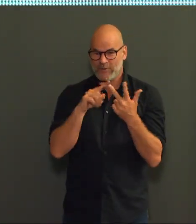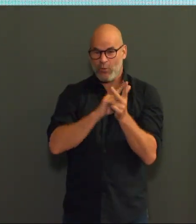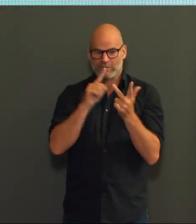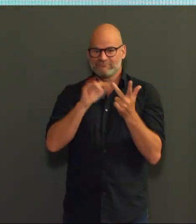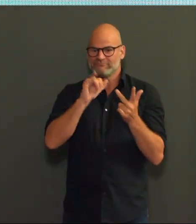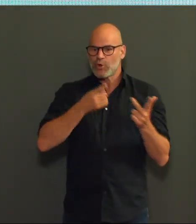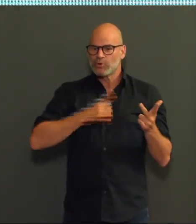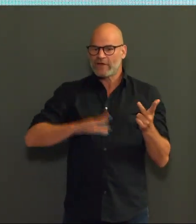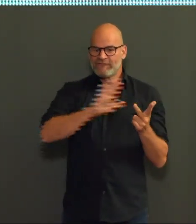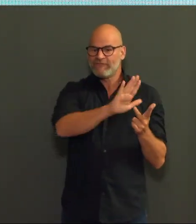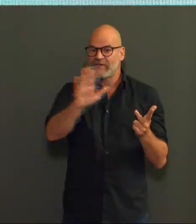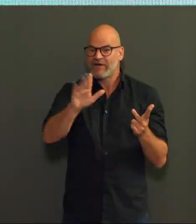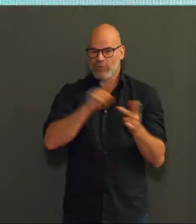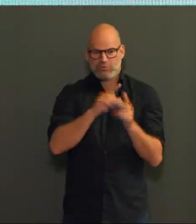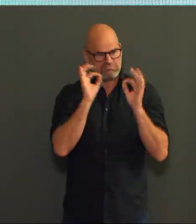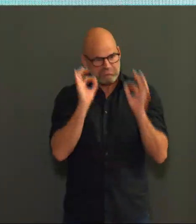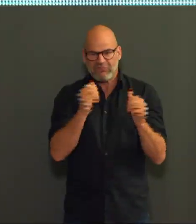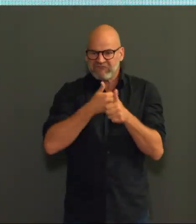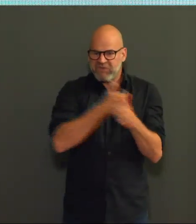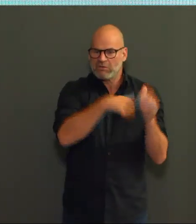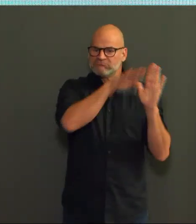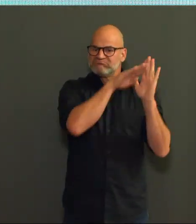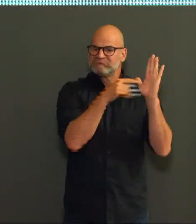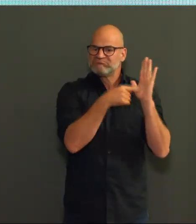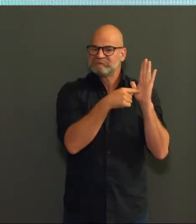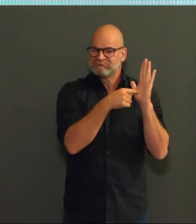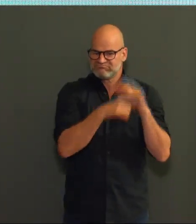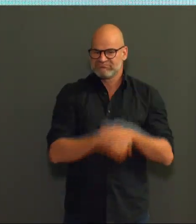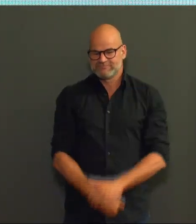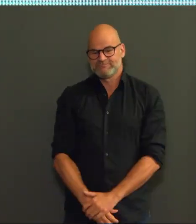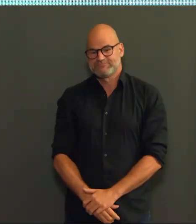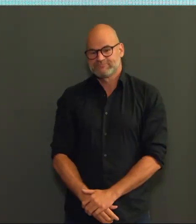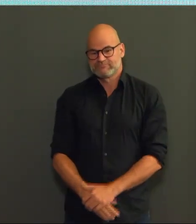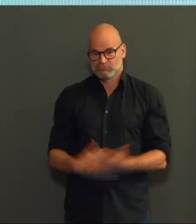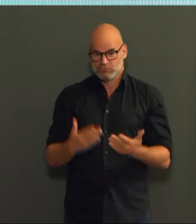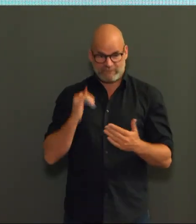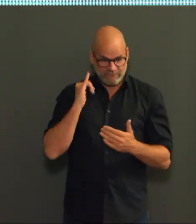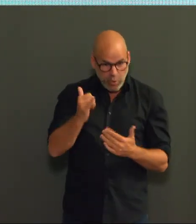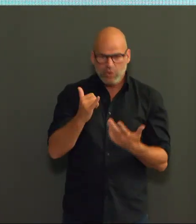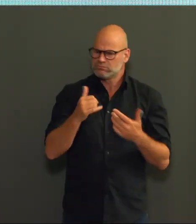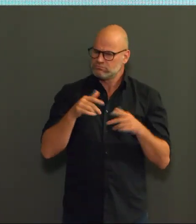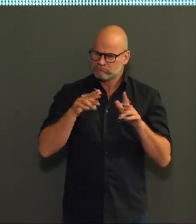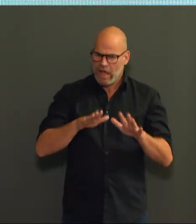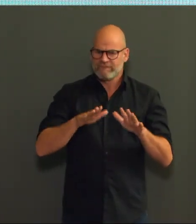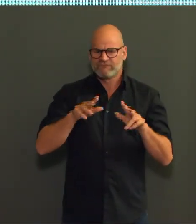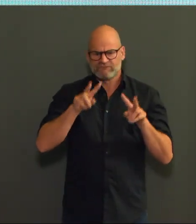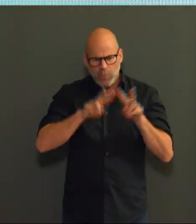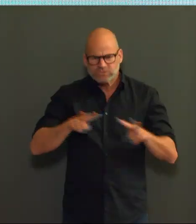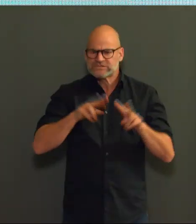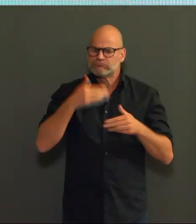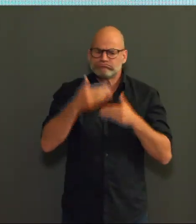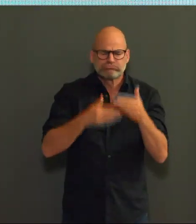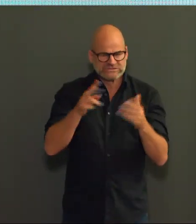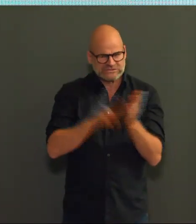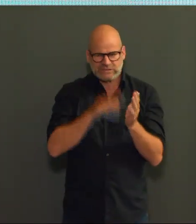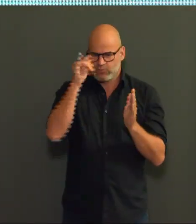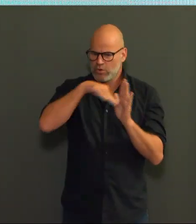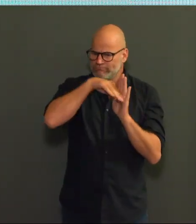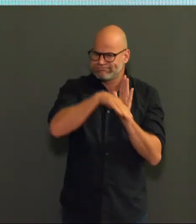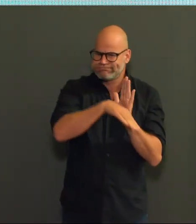En met de nodige voorzichtigheid kunnen we deze trend verder aanhouden. De vaccinatiecampagne